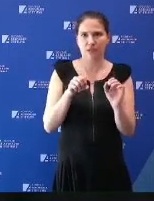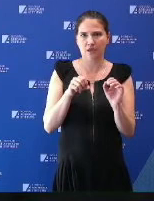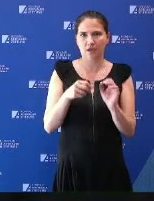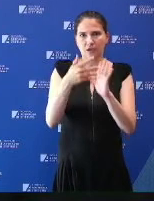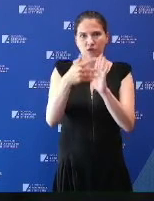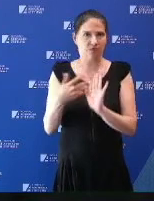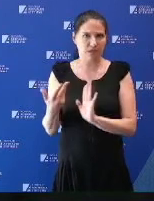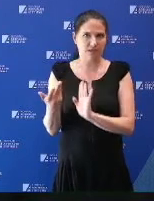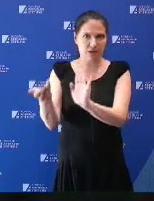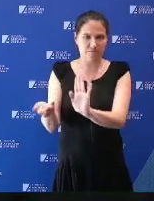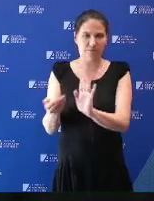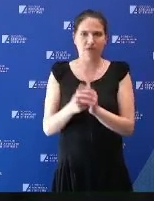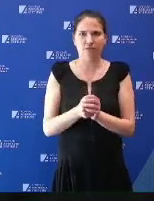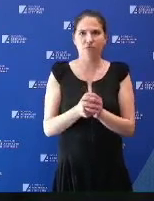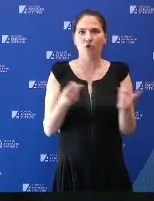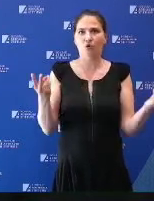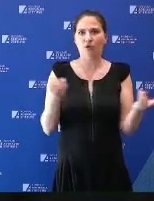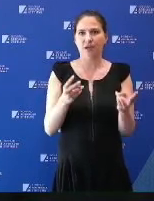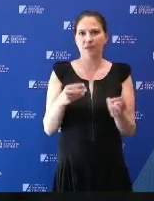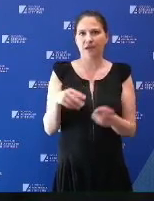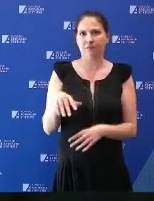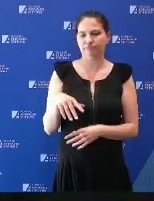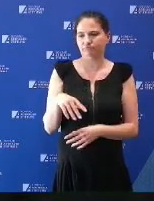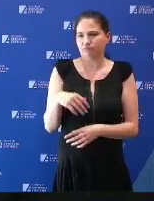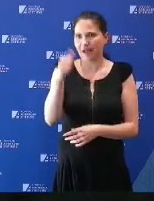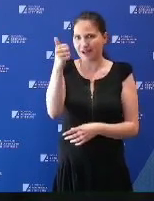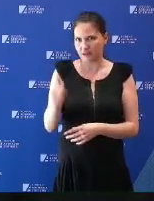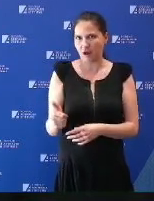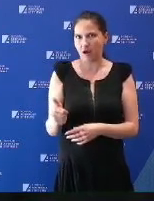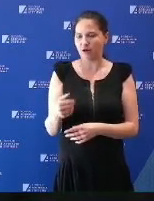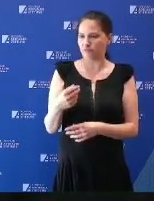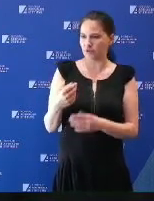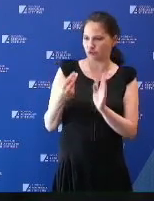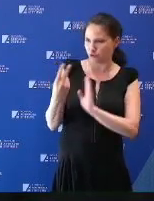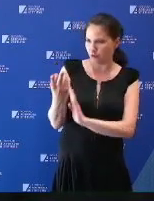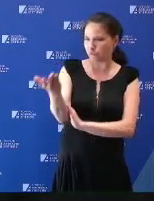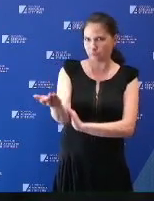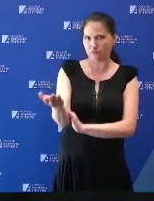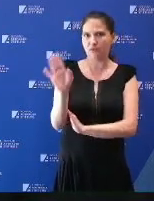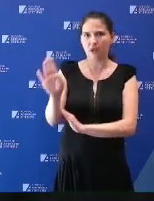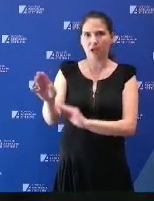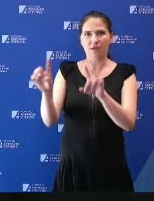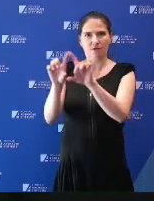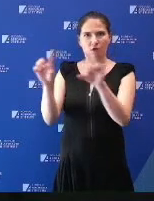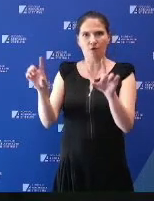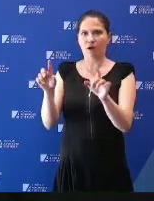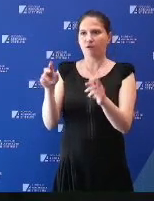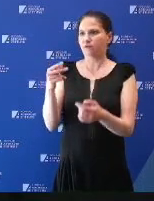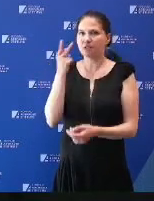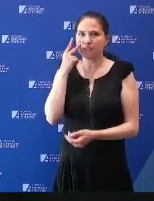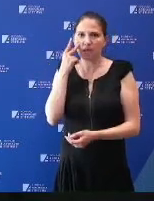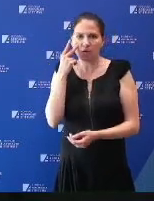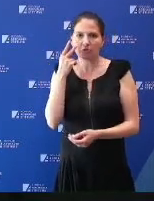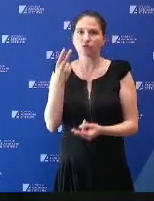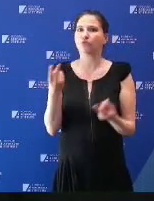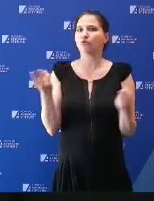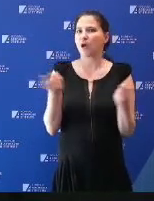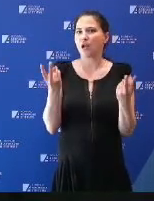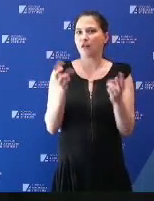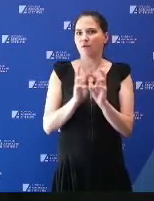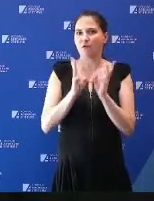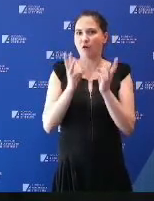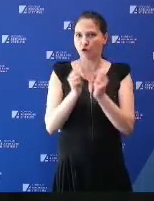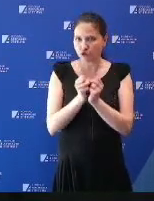ein Innovationsradar, wo wir mal schauen, wo steht man denn. Wir bieten verschiedene Schulungen und Workshops zu einzelnen Themen an, eine